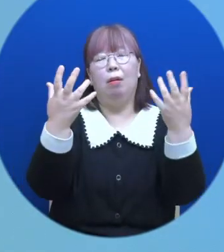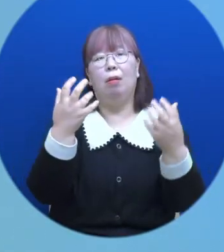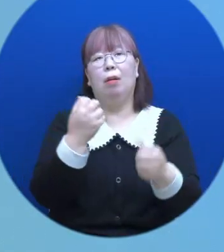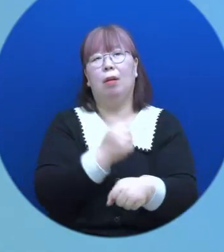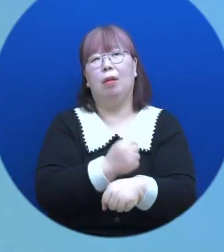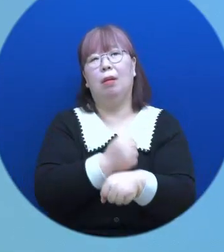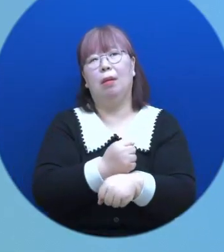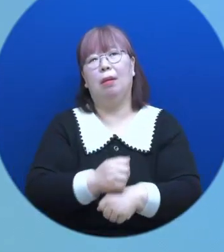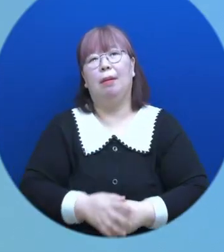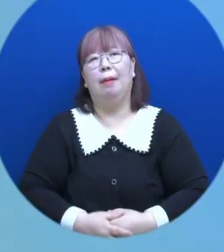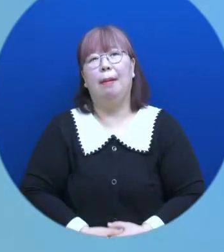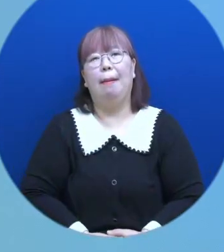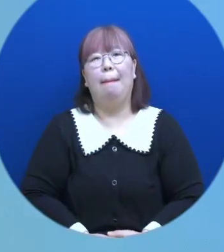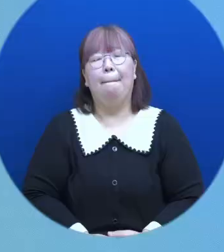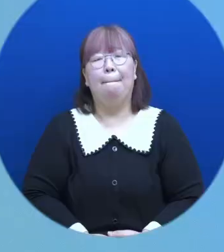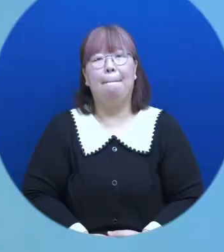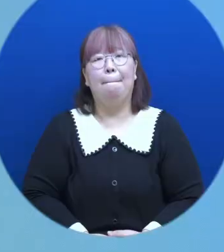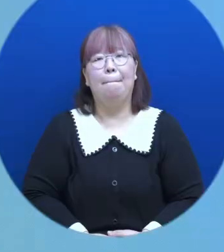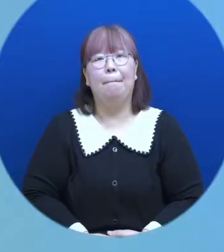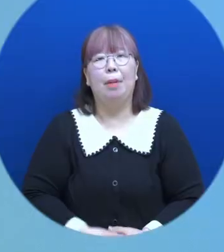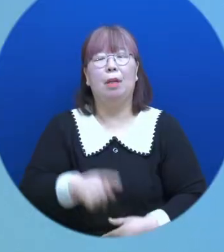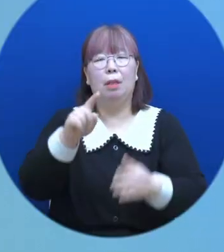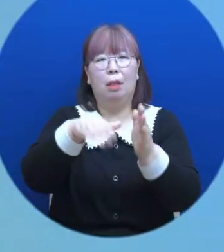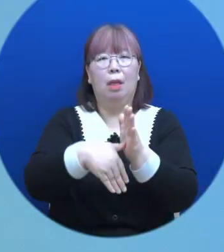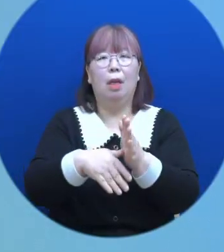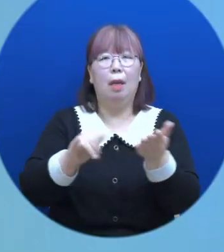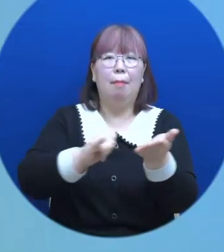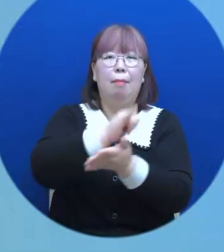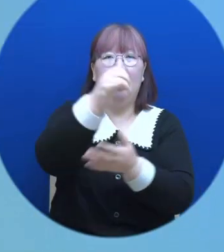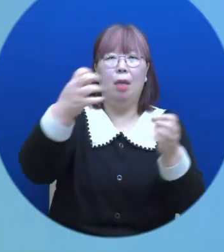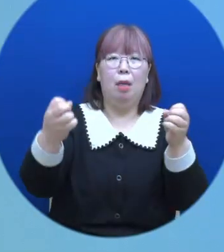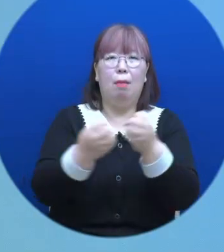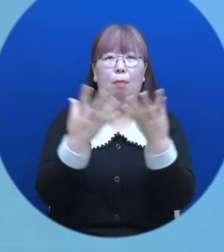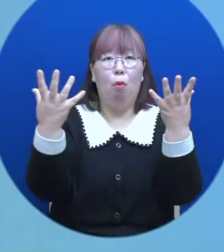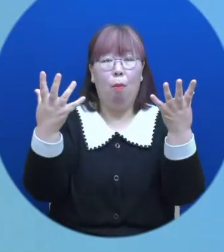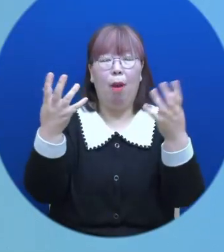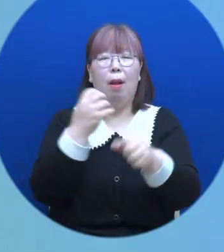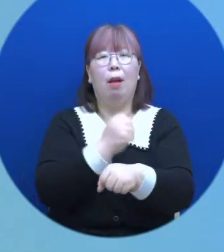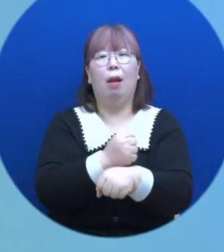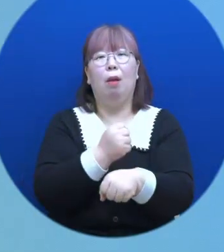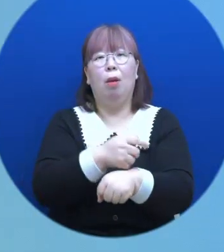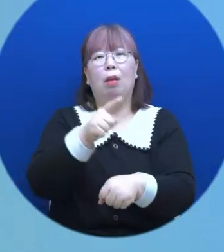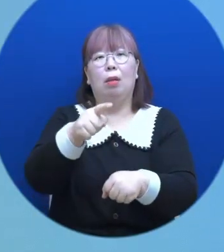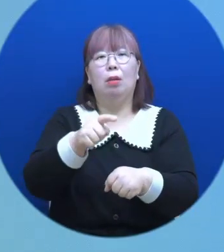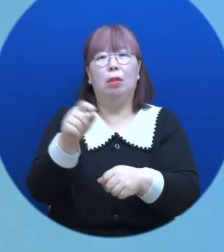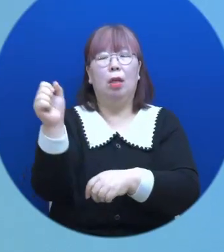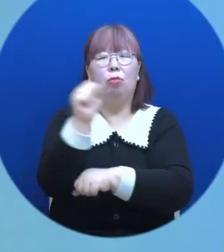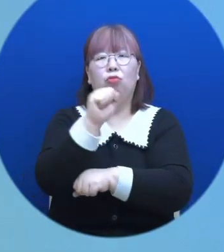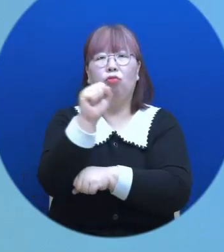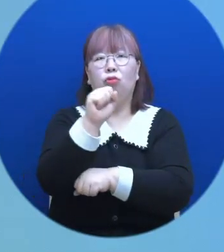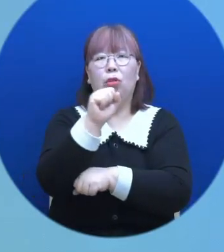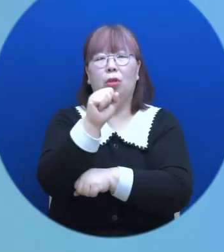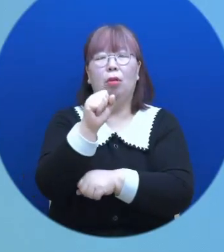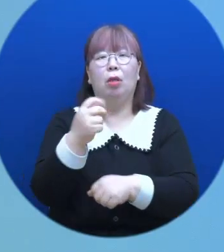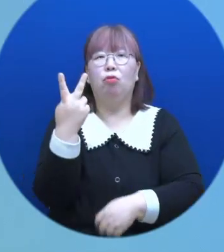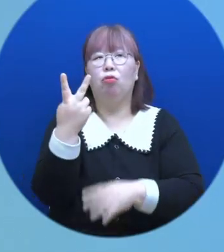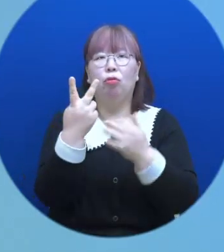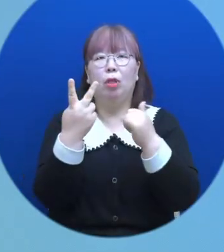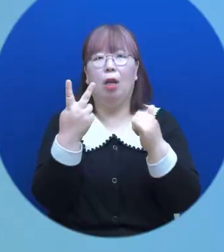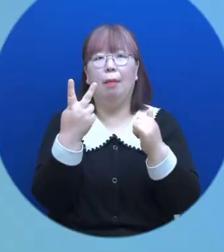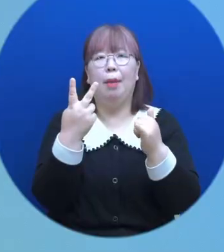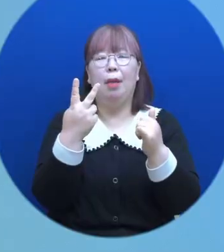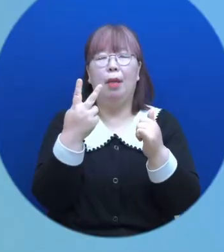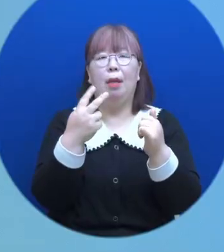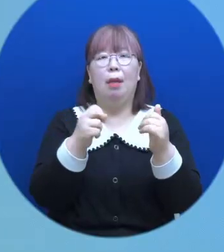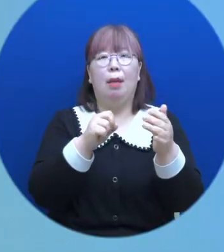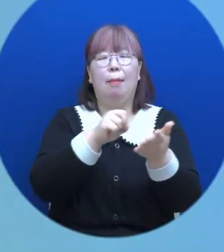격추가 됐죠. 그래서 비행기는 폭파하고 거기에 탔던 비행사 2명이